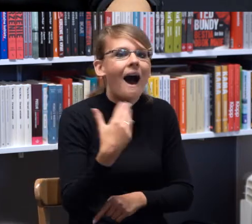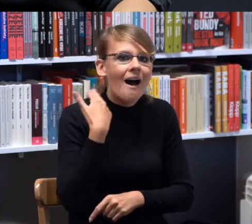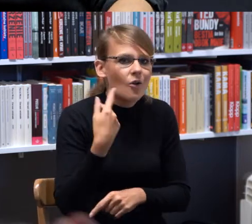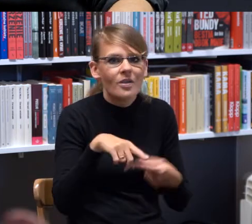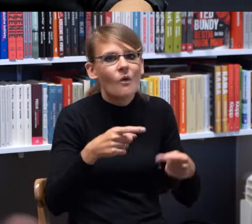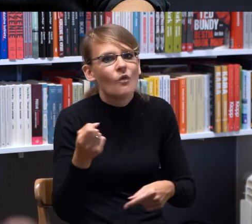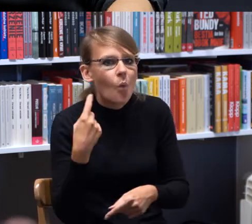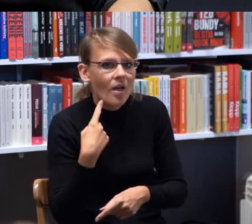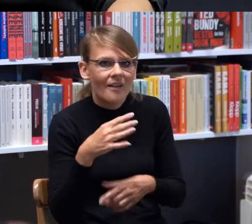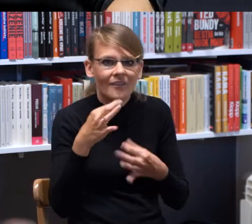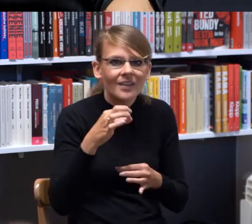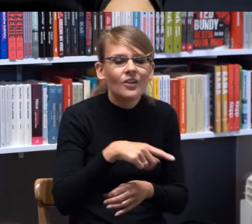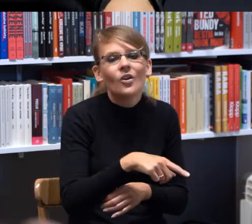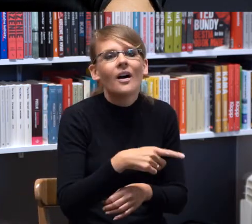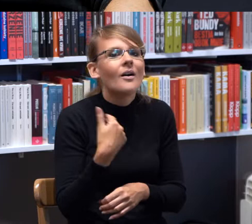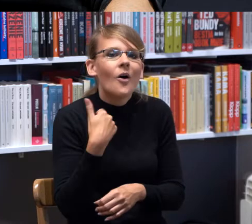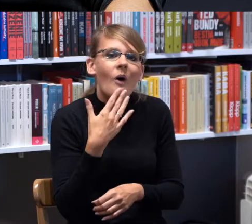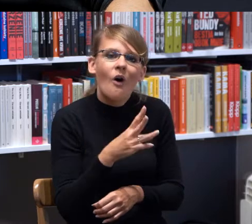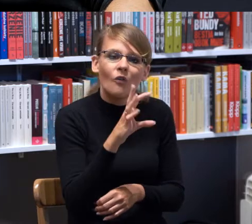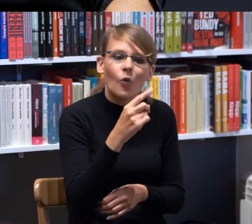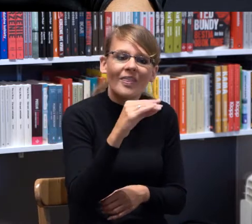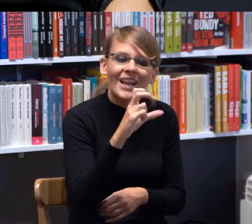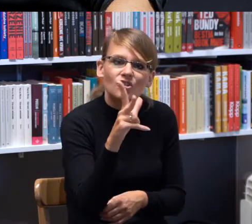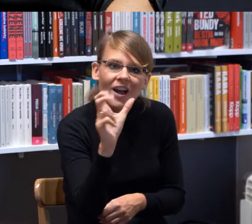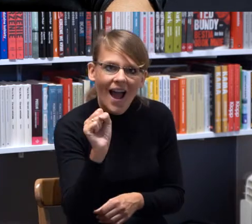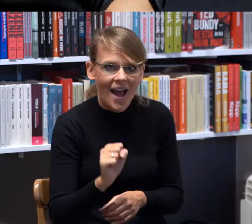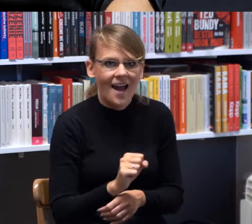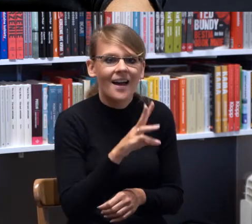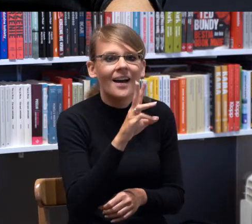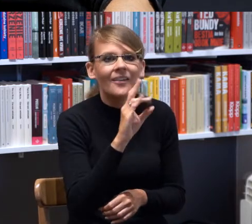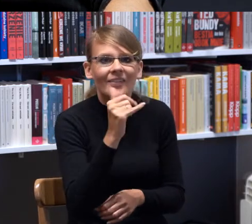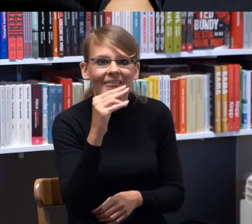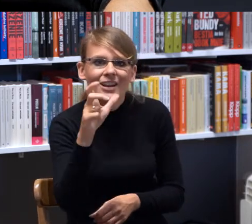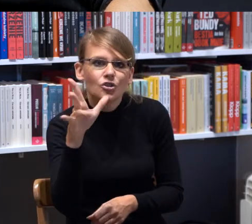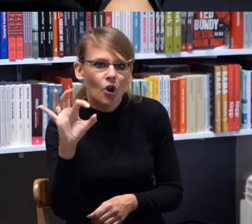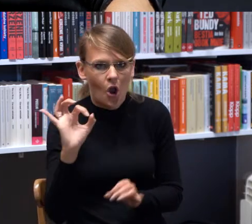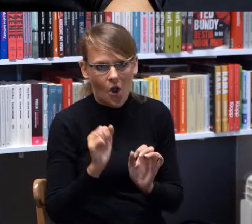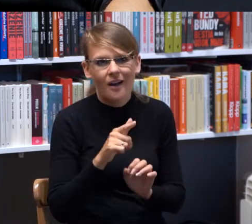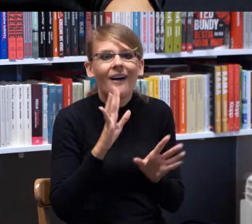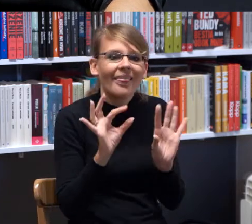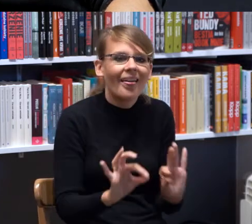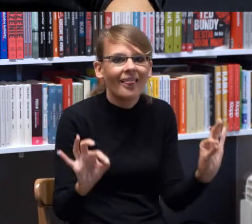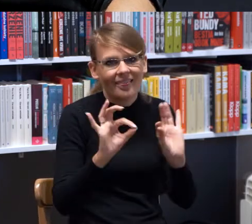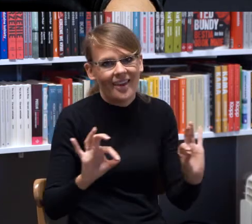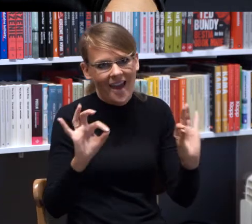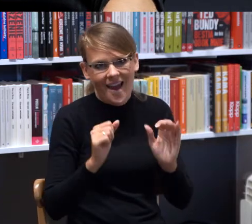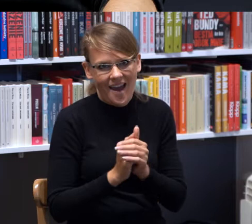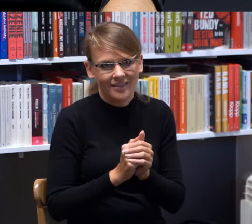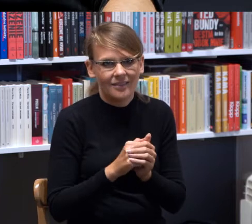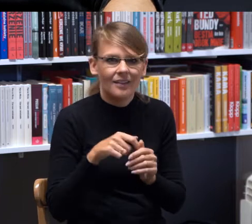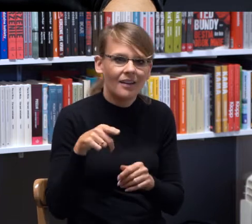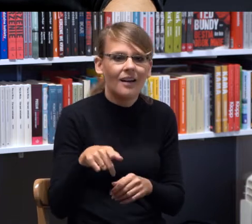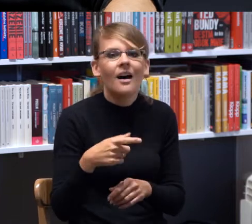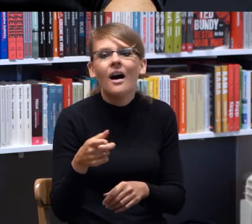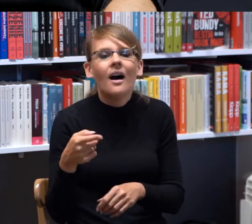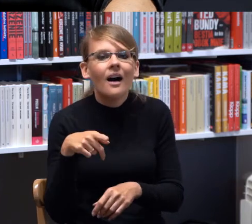czy wino, tylko to była wódeczka i wineczko. Jakbyśmy chcieli właśnie tak językowo zneutralizować tę